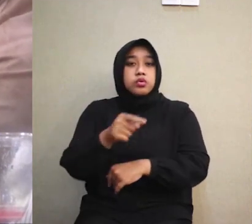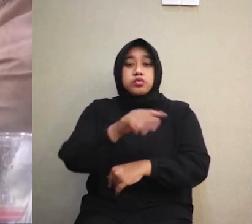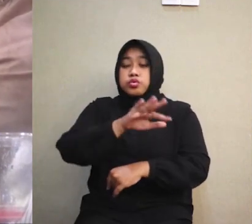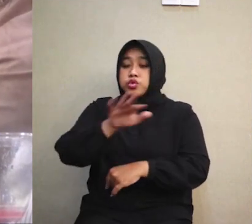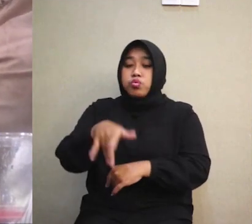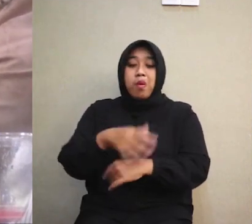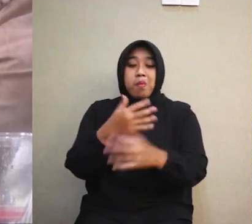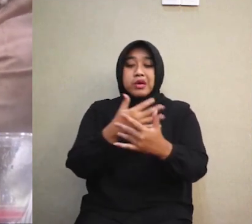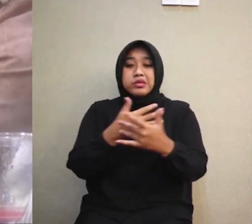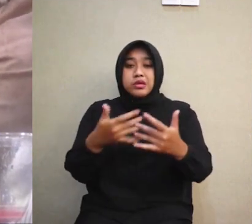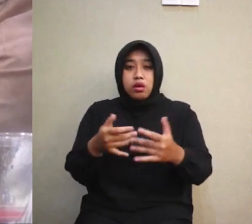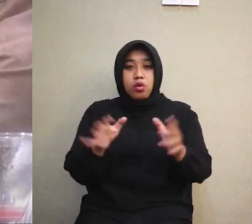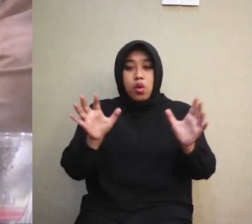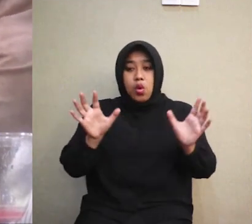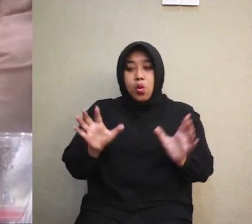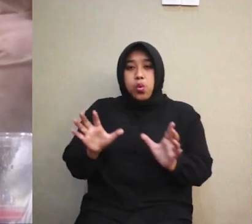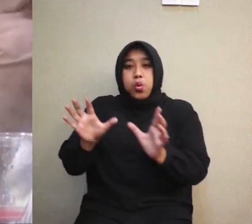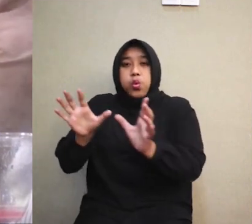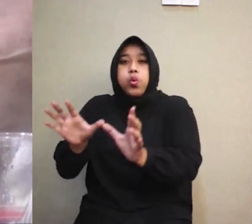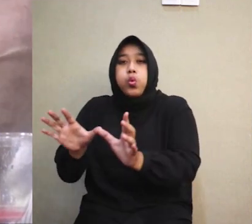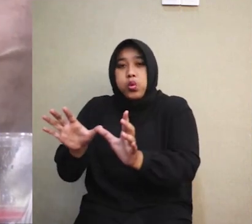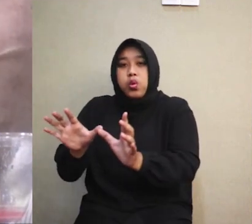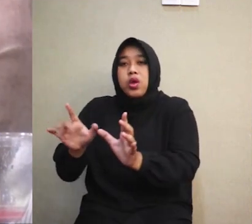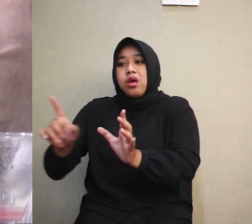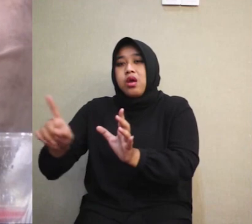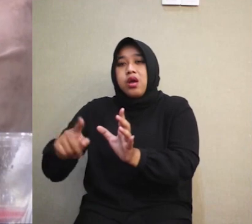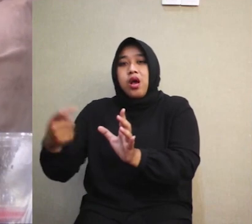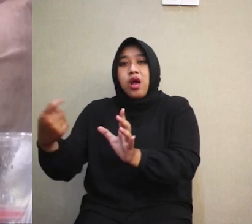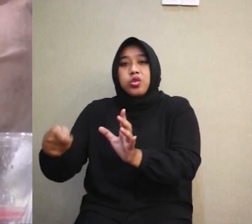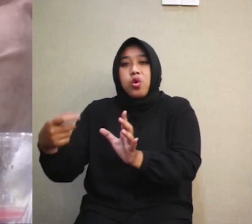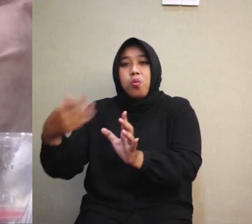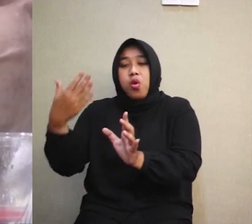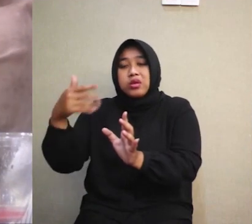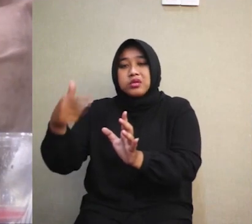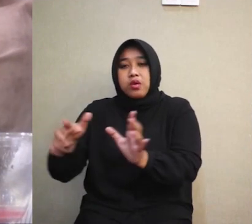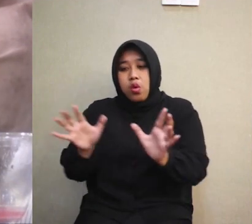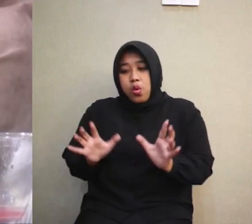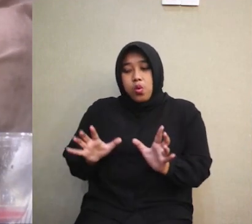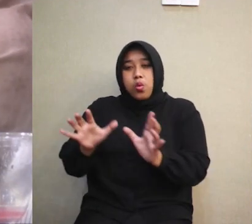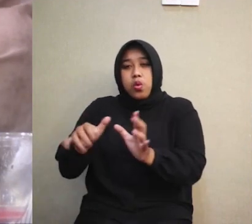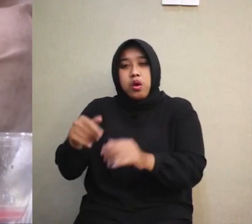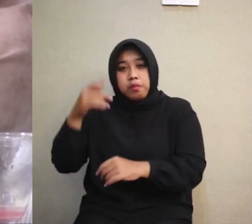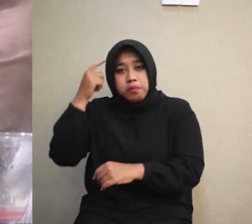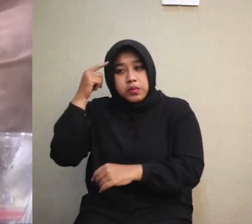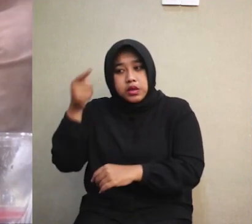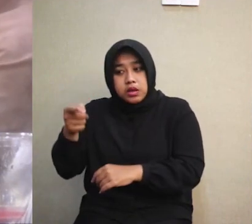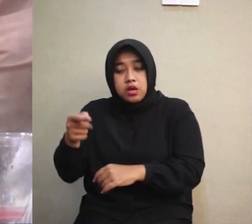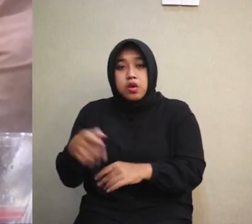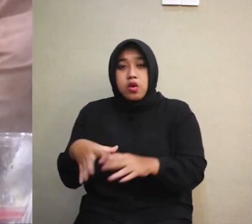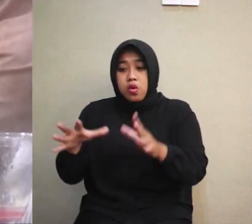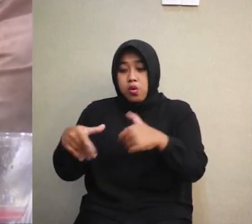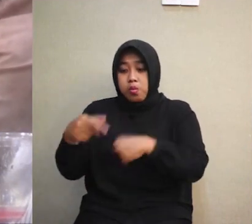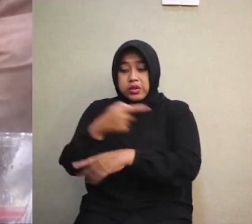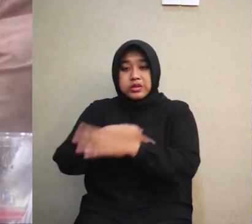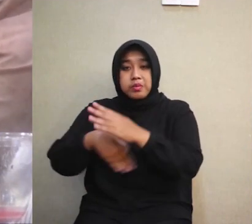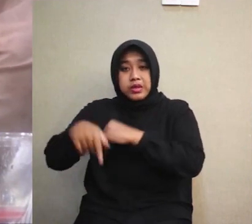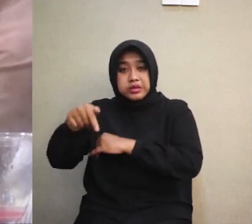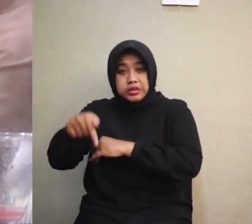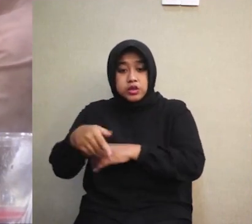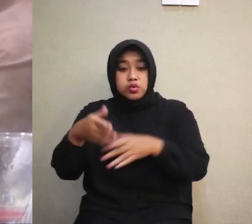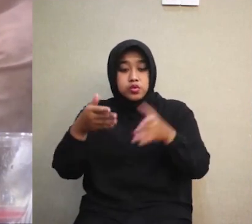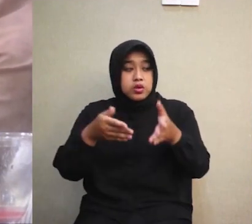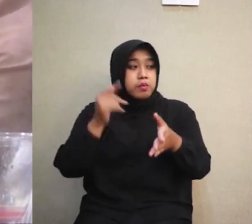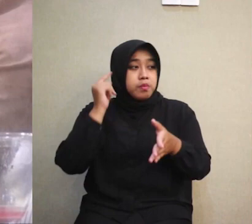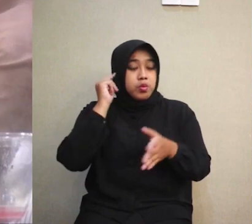seluruh orang itu kepolisian di grup itu karena mereka menganggap komposisikan bahwa penyandang disabilitas terutama